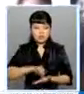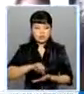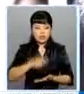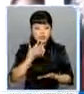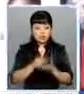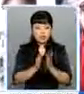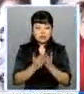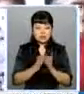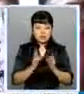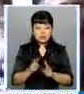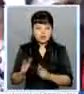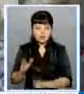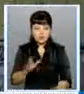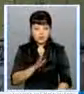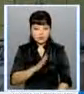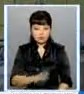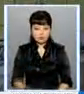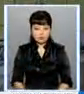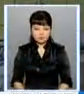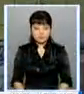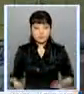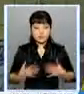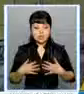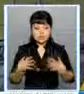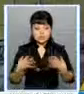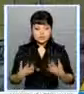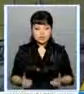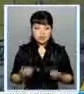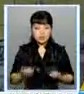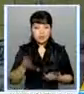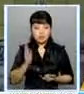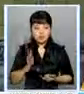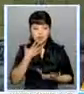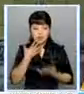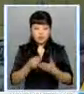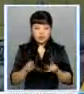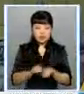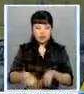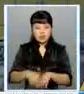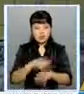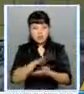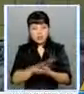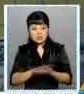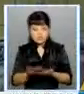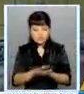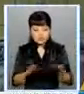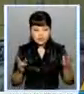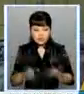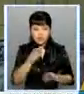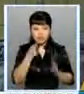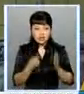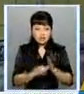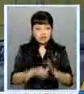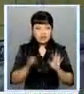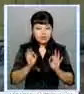жөнінде кітапшалар таратылды. Деніміздің саулығын бағу үшін тазалық бірден. Екіншіден,